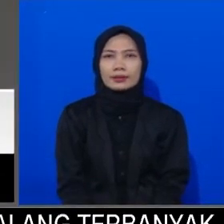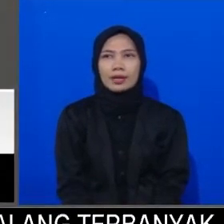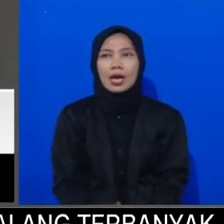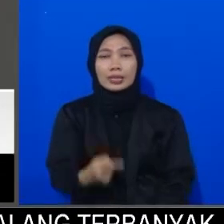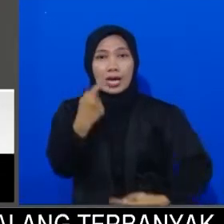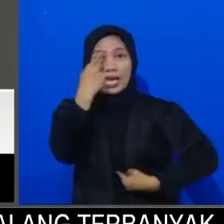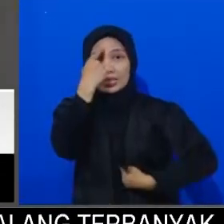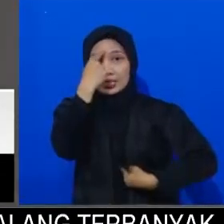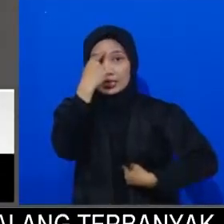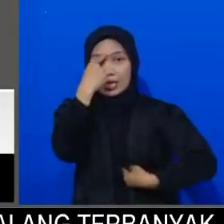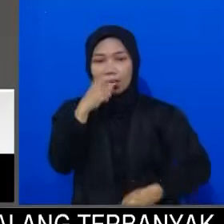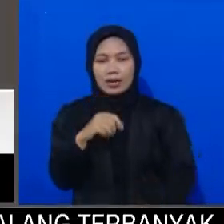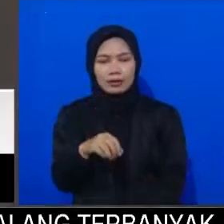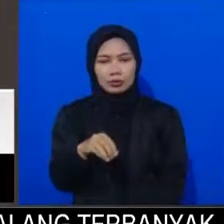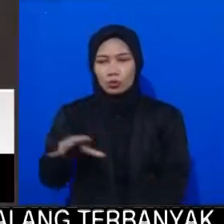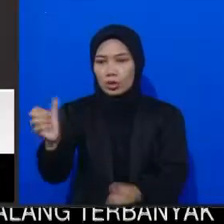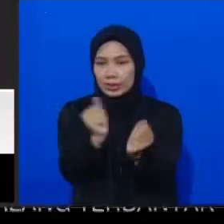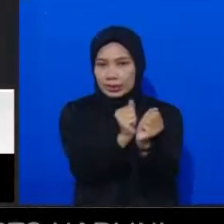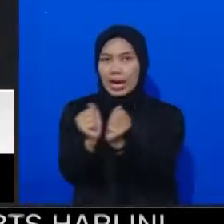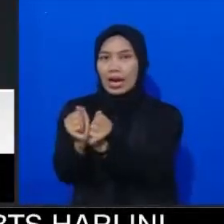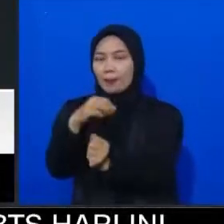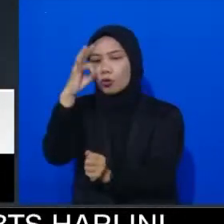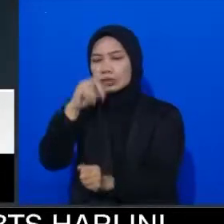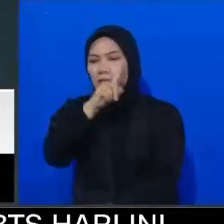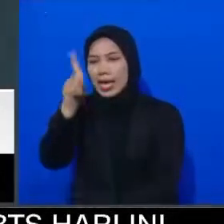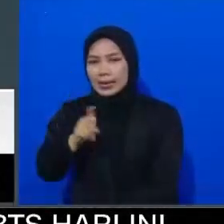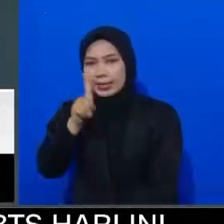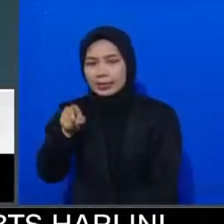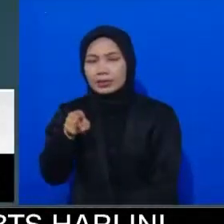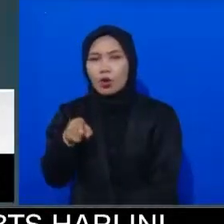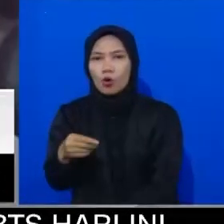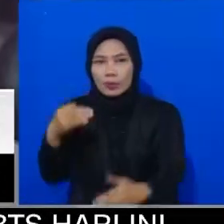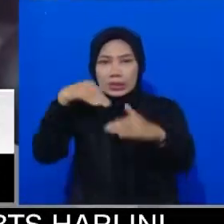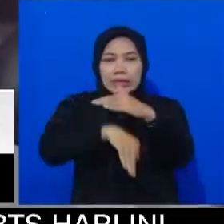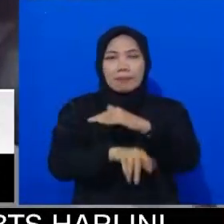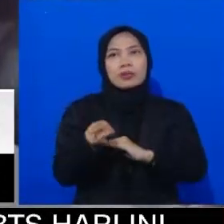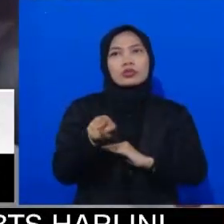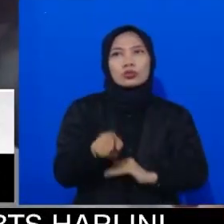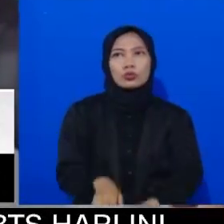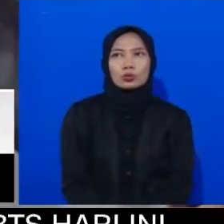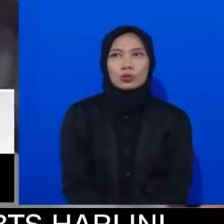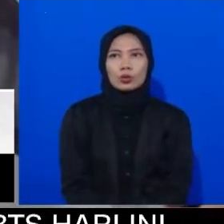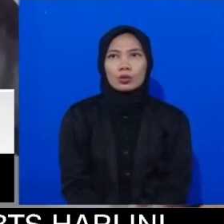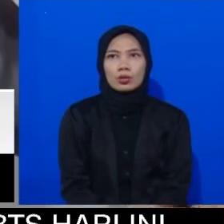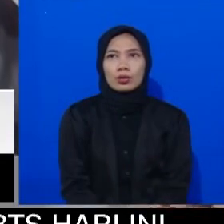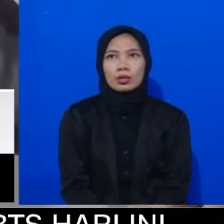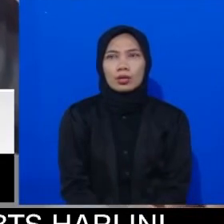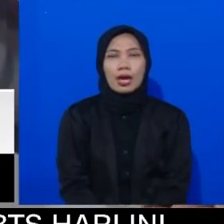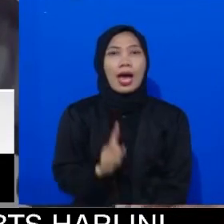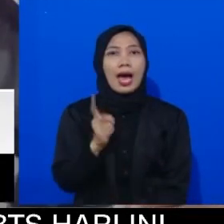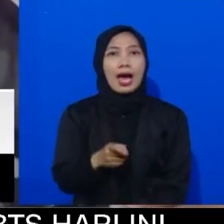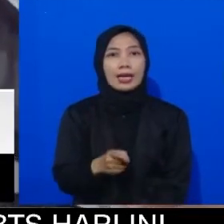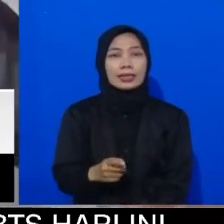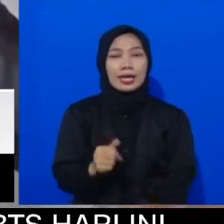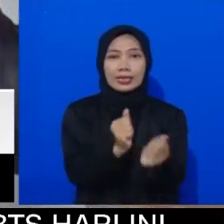tersangka penjual detonator bom yang ditangkap polisi di Pantai Paloh, Flores Timur. Dalam penggerbekan, polisi juga menangkap AA